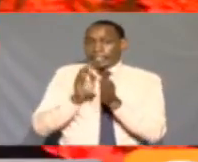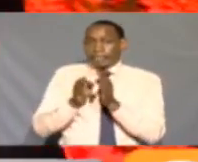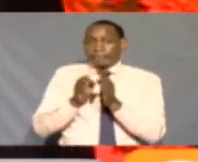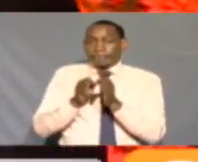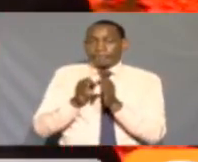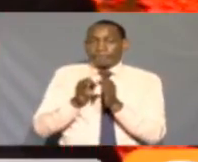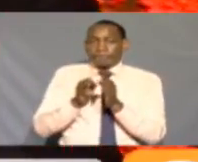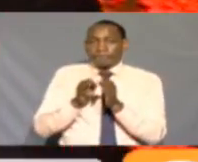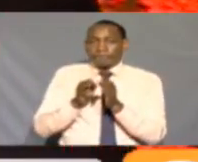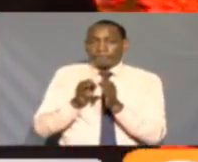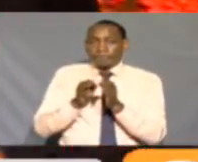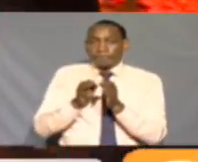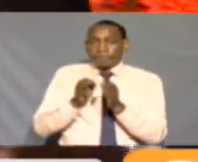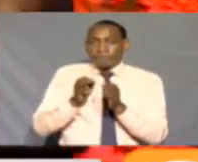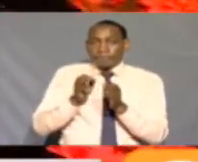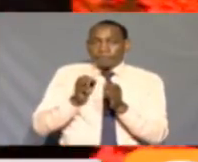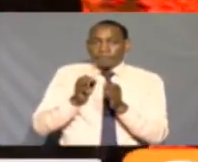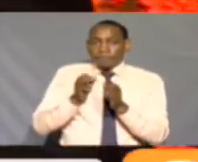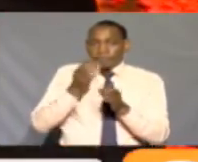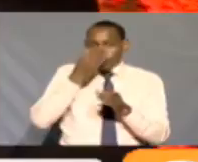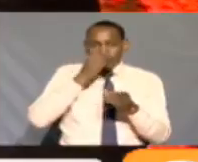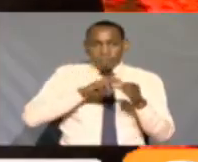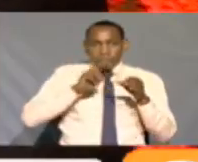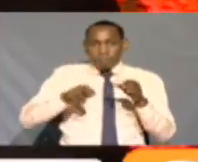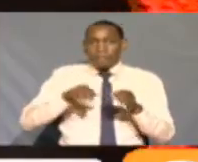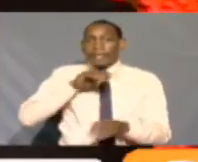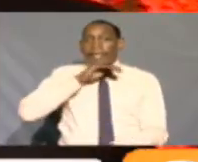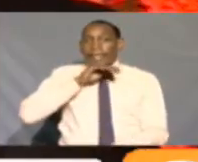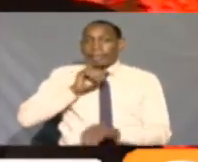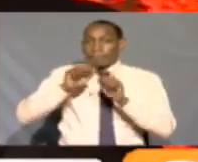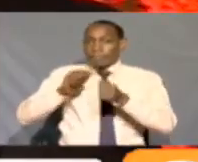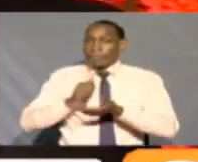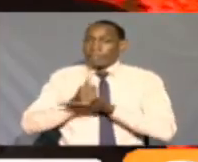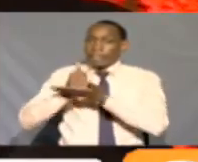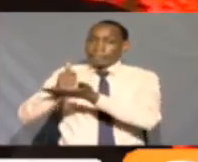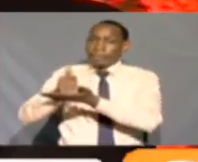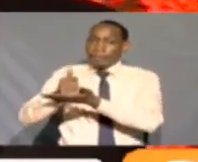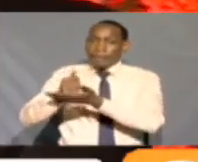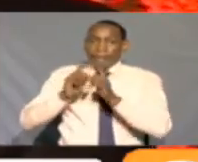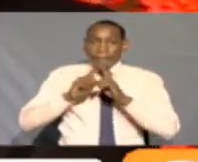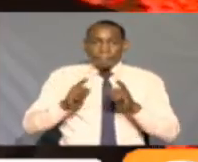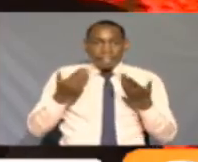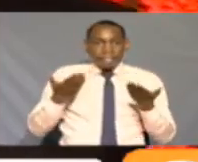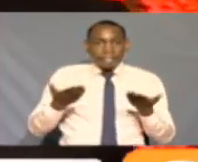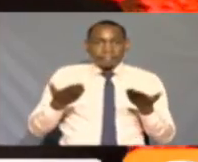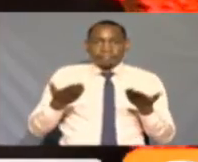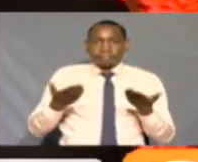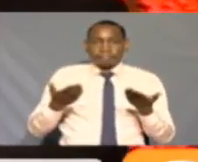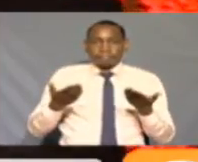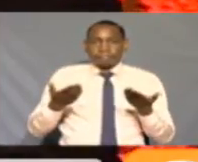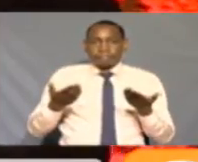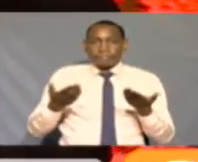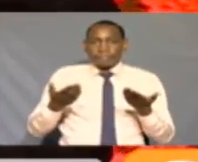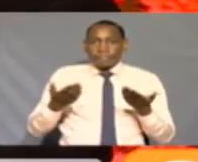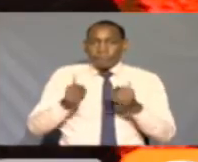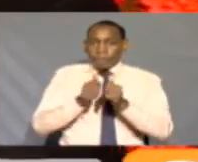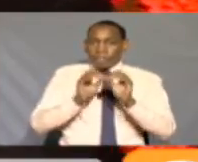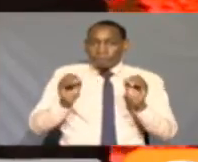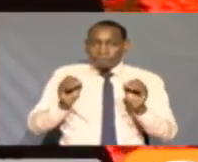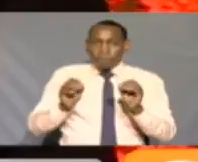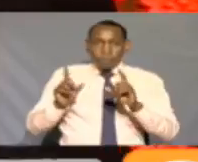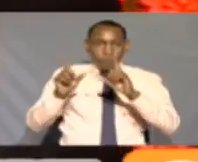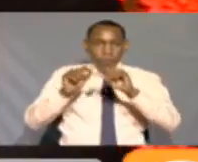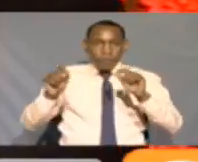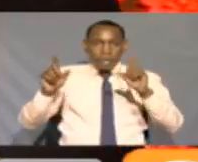Ruto ataasi na kutoka, basi mwana Jaramogi awe ni mwenye kumsaidia. Lakini hawatoshi pale. Msikize